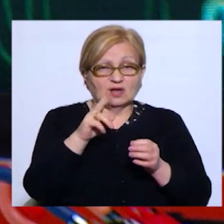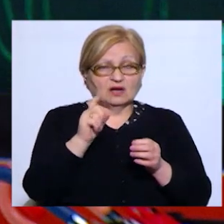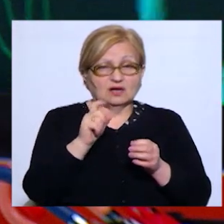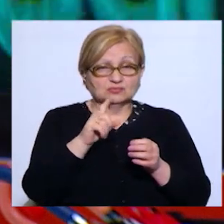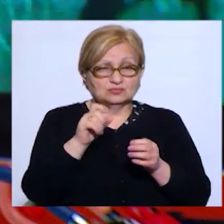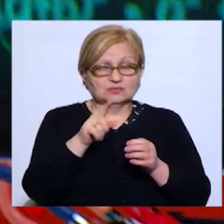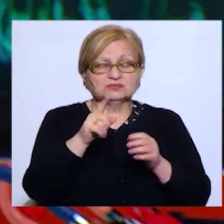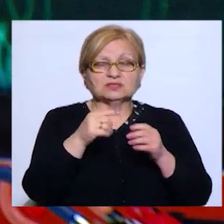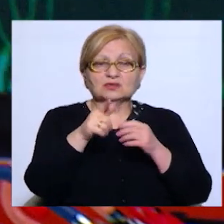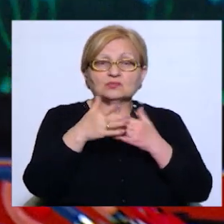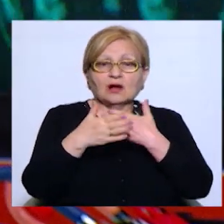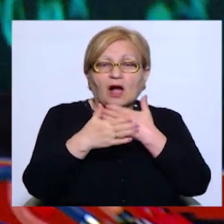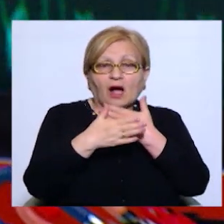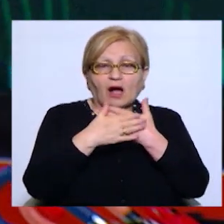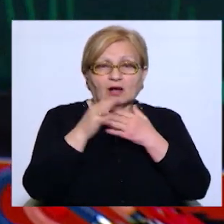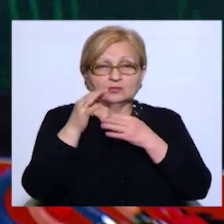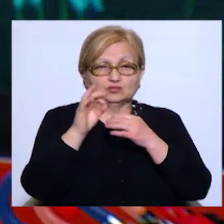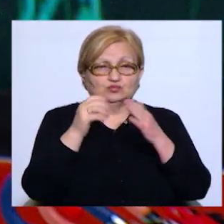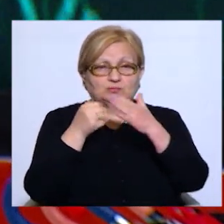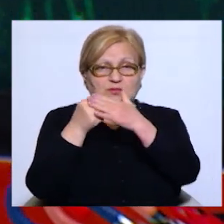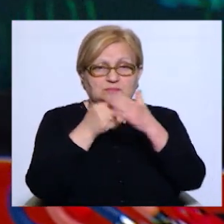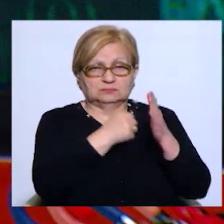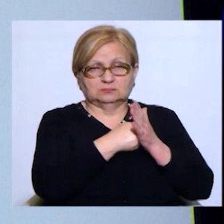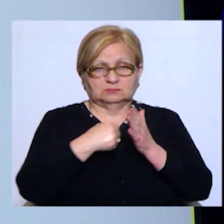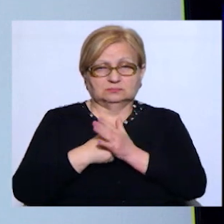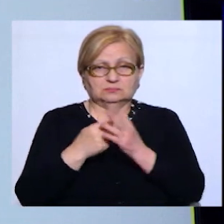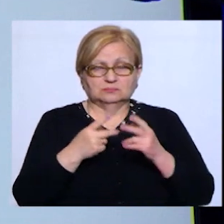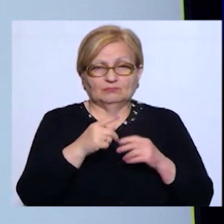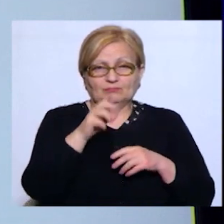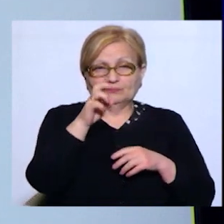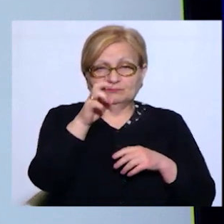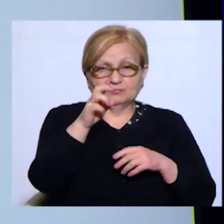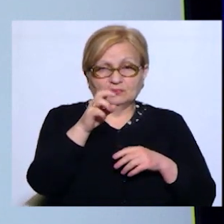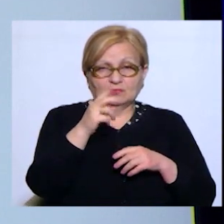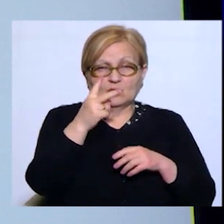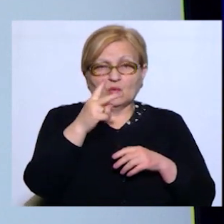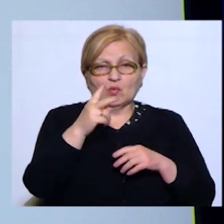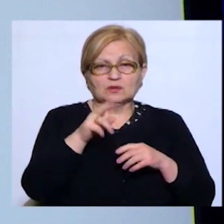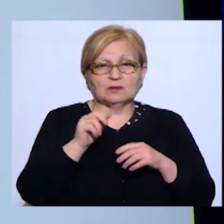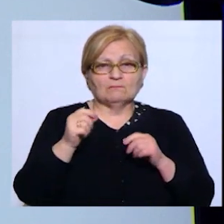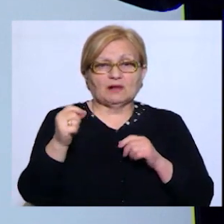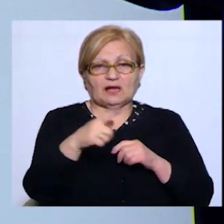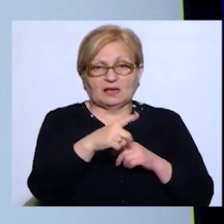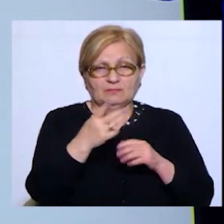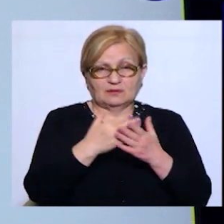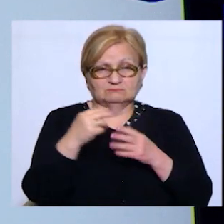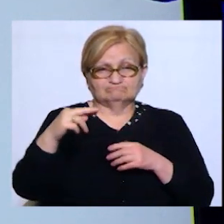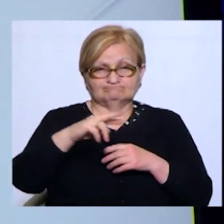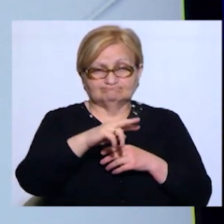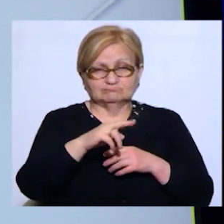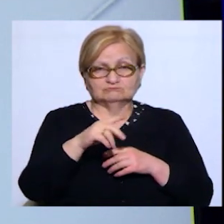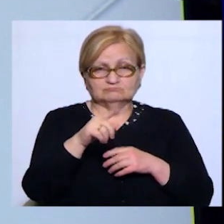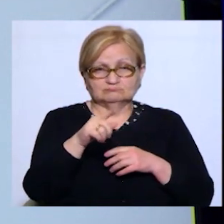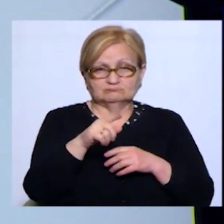თითო შეხების წერტილი. ახლა რა შეგვიძლია დავიმსჯელოთ? მაგალითად, აი ეს ბეწერტილიდან გავლებულია ორი მხები, ხო? აი ეს შეხების წერტილამდე. აი